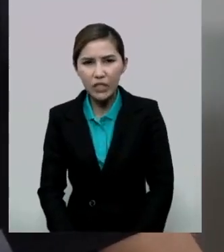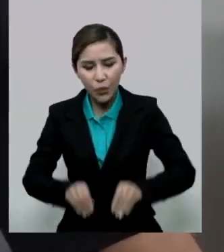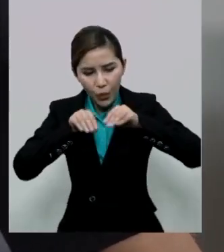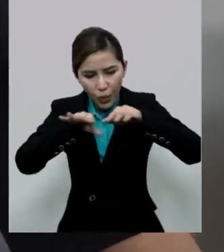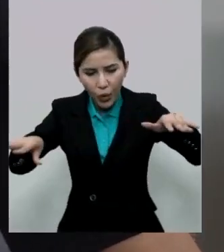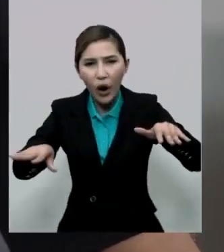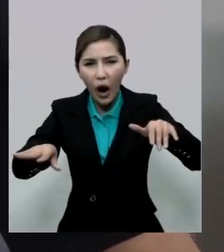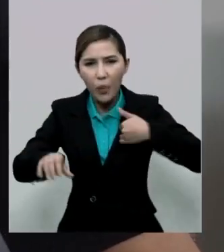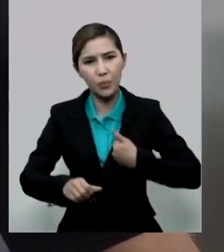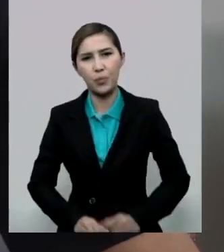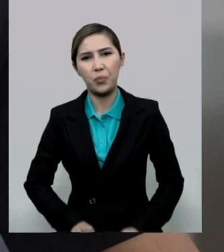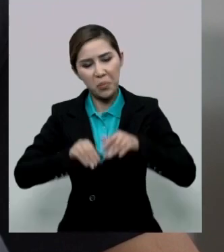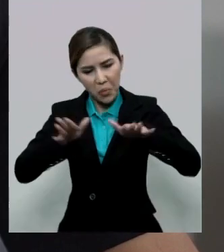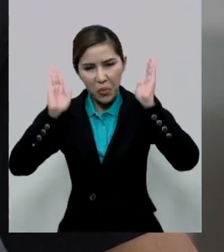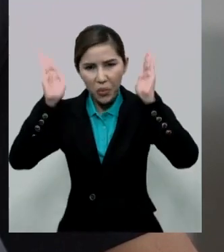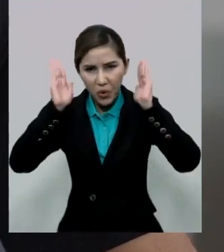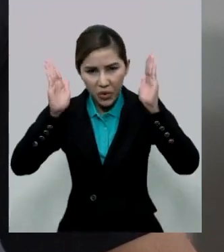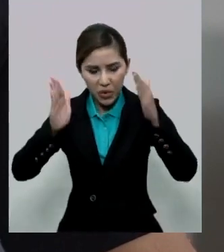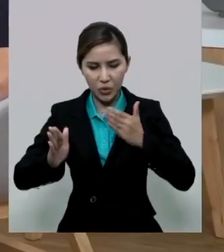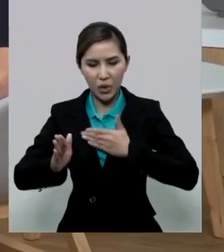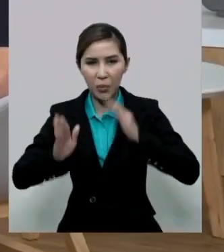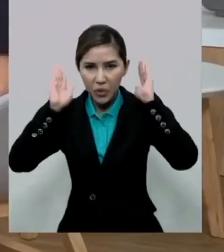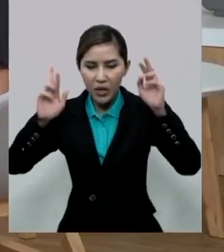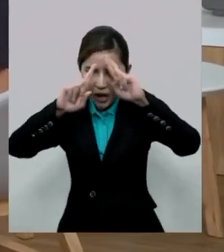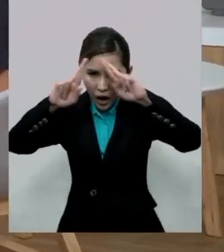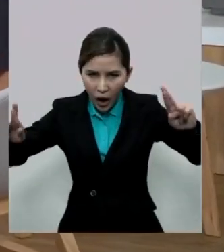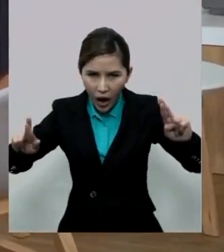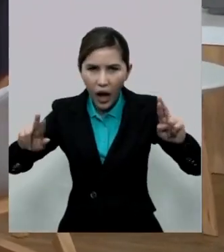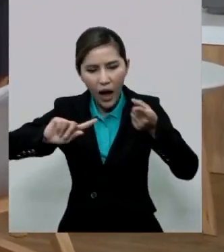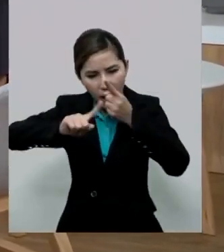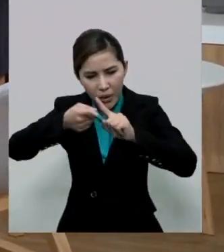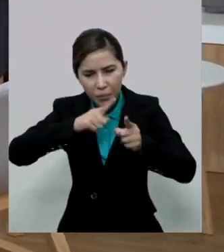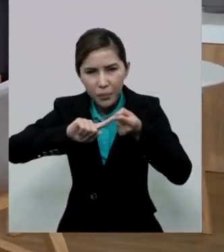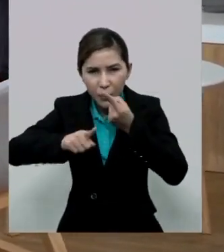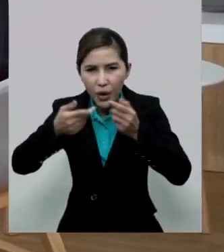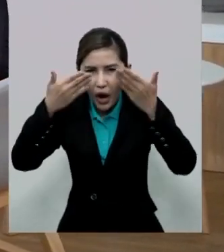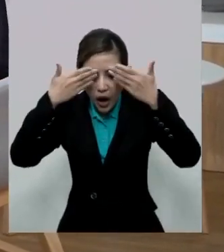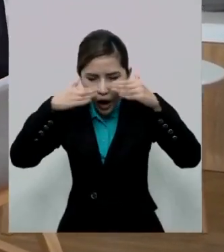ช้สื่อออนไลน์ในการโปรโมทตัวเองแล้วก็โปรโมทร้านด้วยครับก็ให้เพื่อนที่มองเห็นเรื่องราวเนี่ยมาช่วยถ่